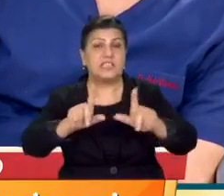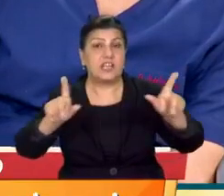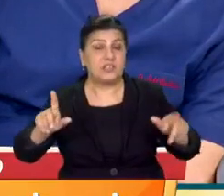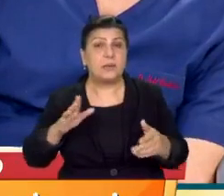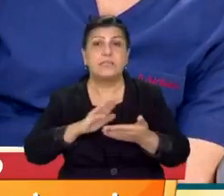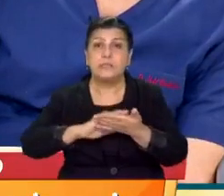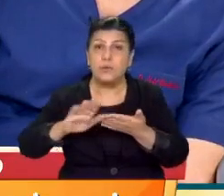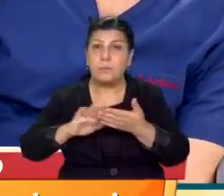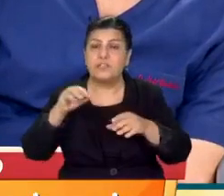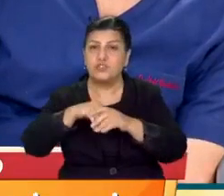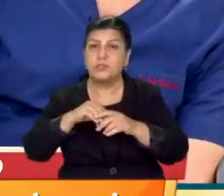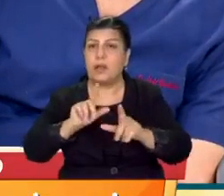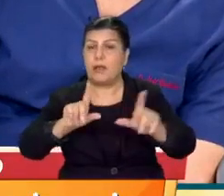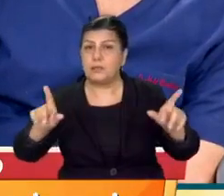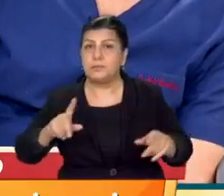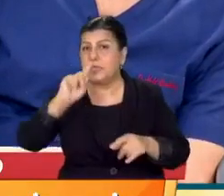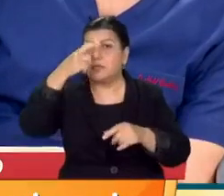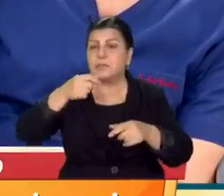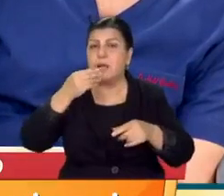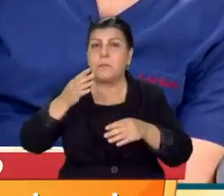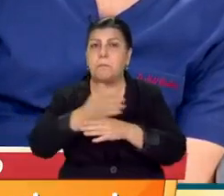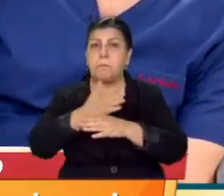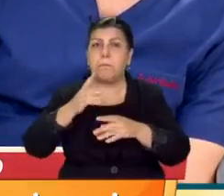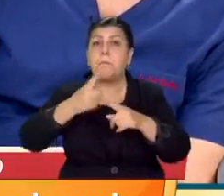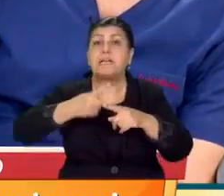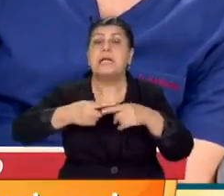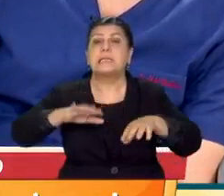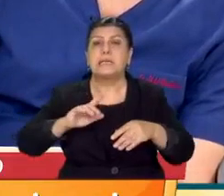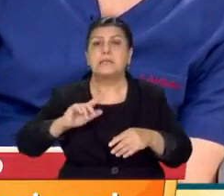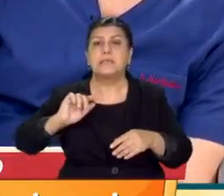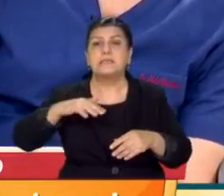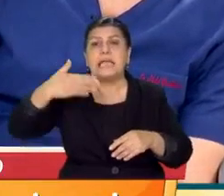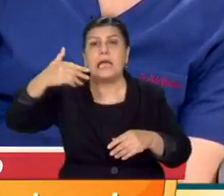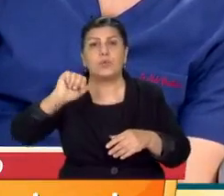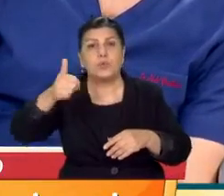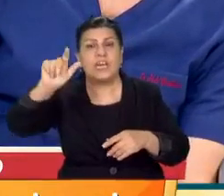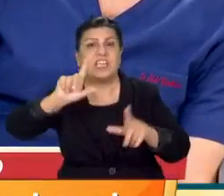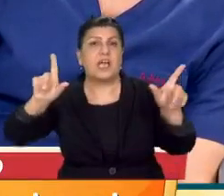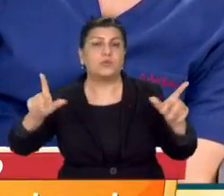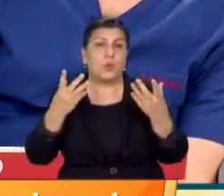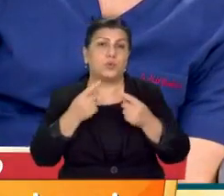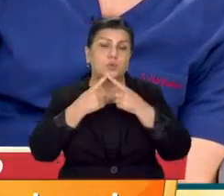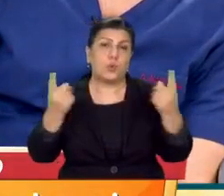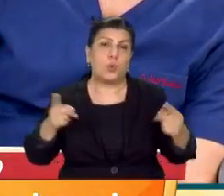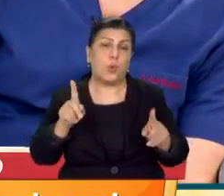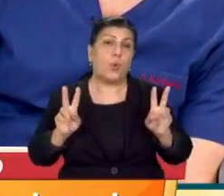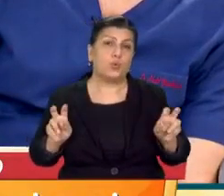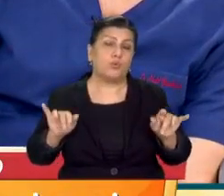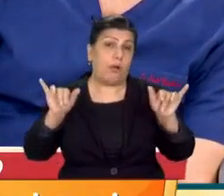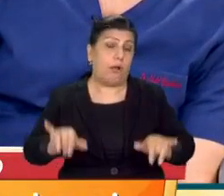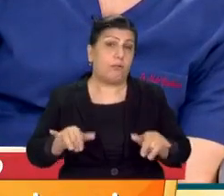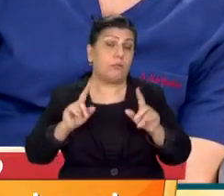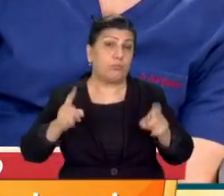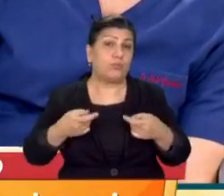ihtiyaçlarını gidermeleri için de sadece pazar değil Hafta içi de bir günü ihtiyaçları olduklarını söylüyorlar o konuda da